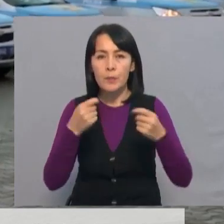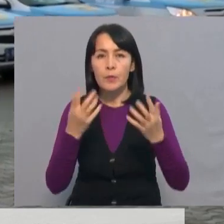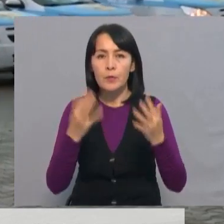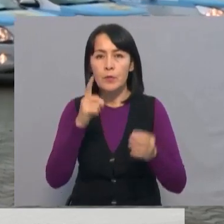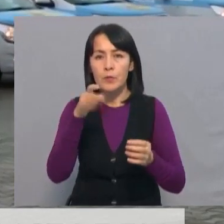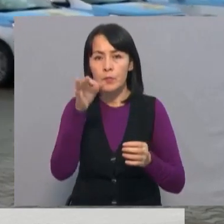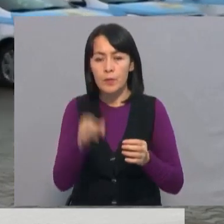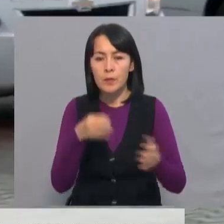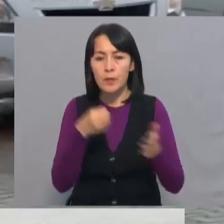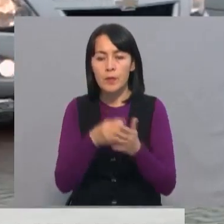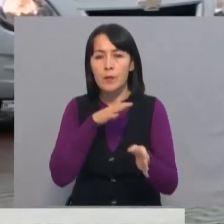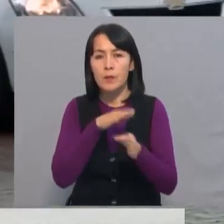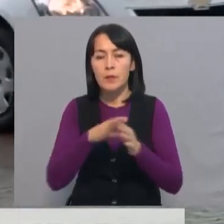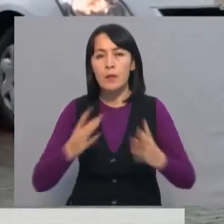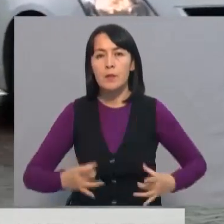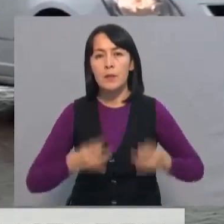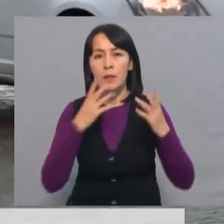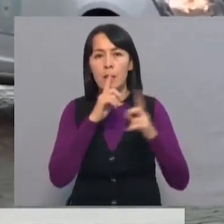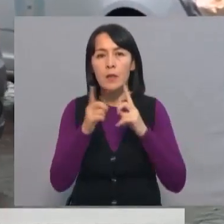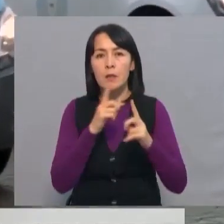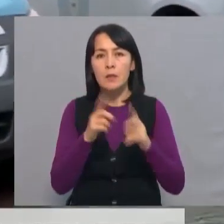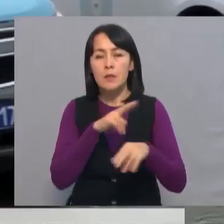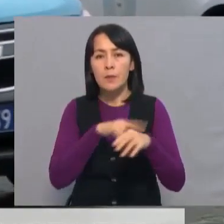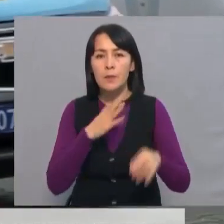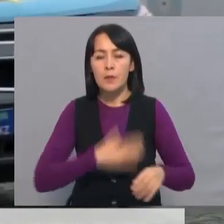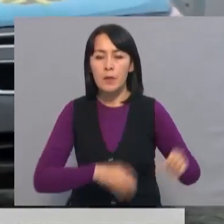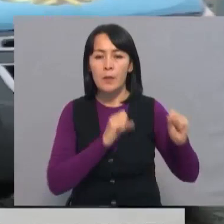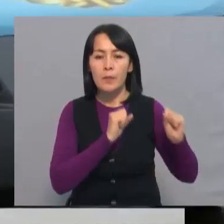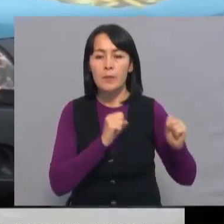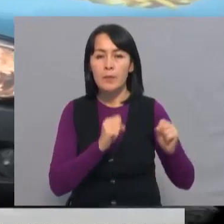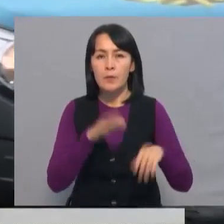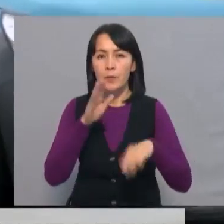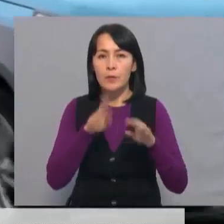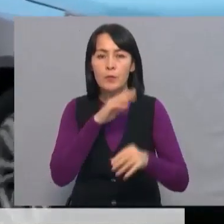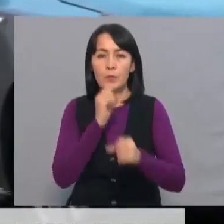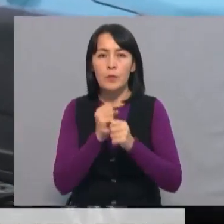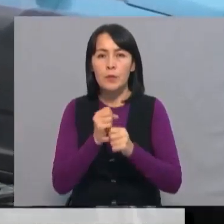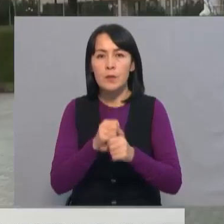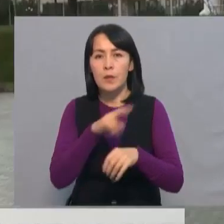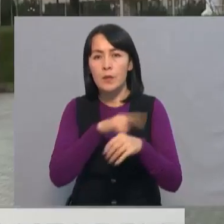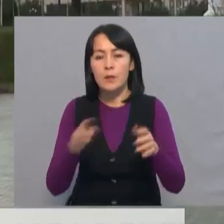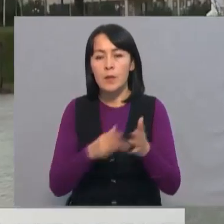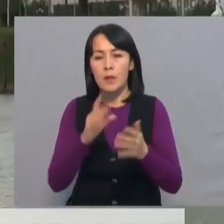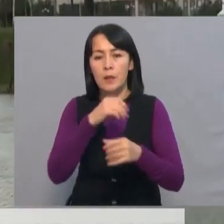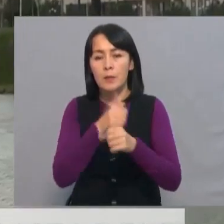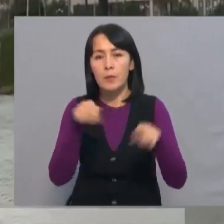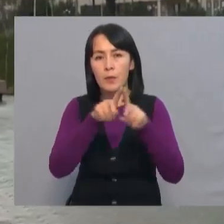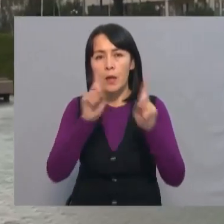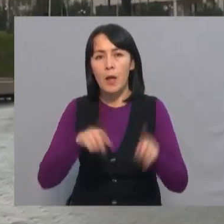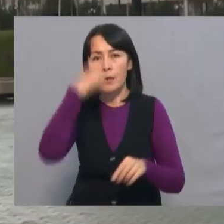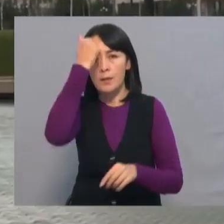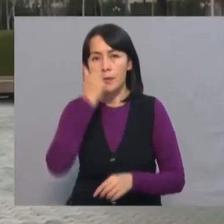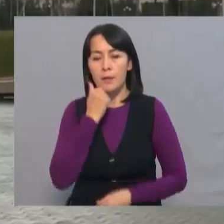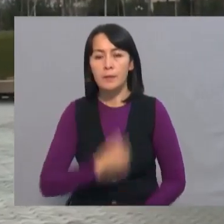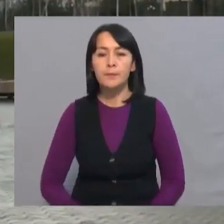көрсеткіші 100%-ға жетпек. Салтанатты жиында қоғамдық тәртіпті қамтамасыз етуде көзге түскен погондылар қала әкімінің қолынан алғыс хат алды.